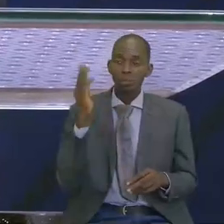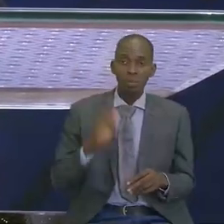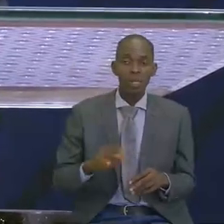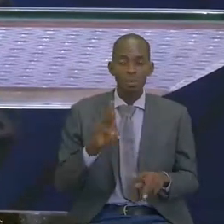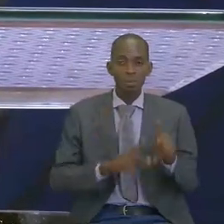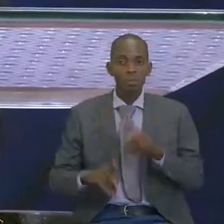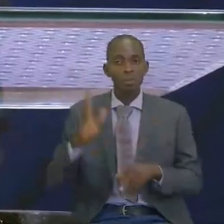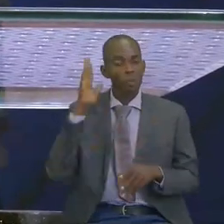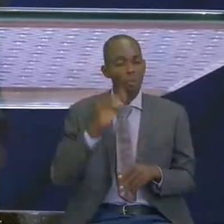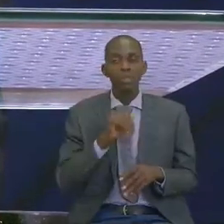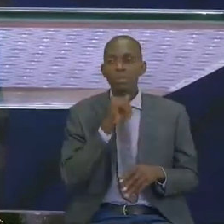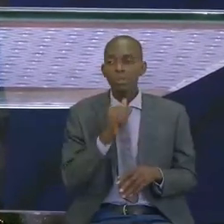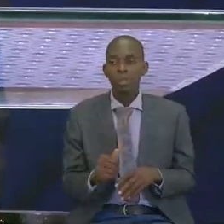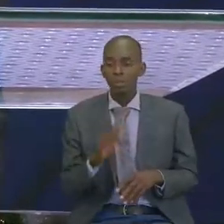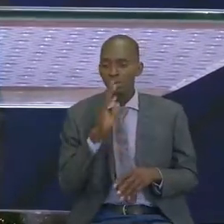les hommes pécheurs